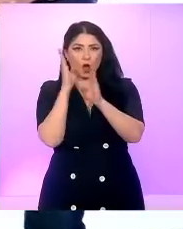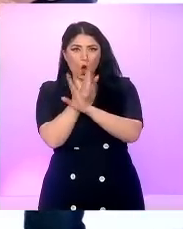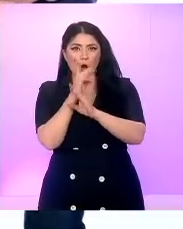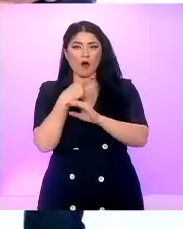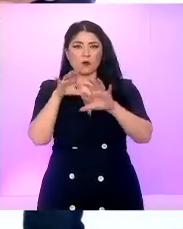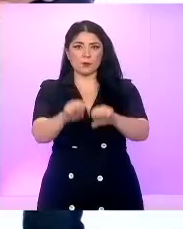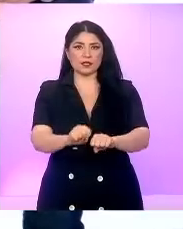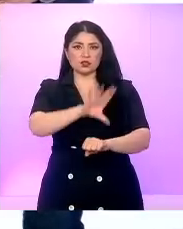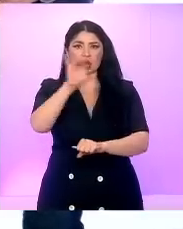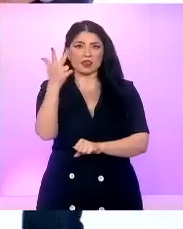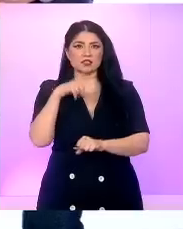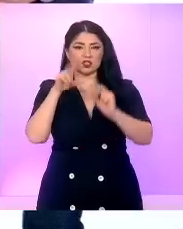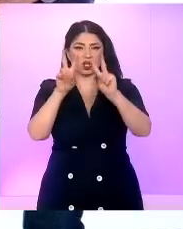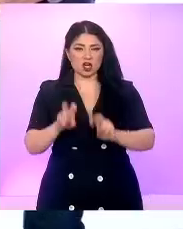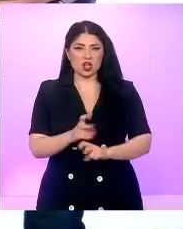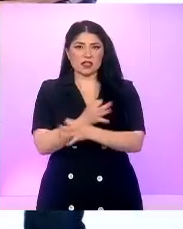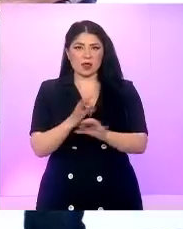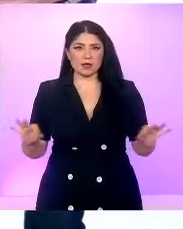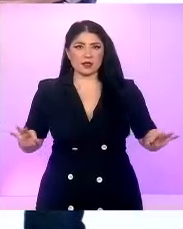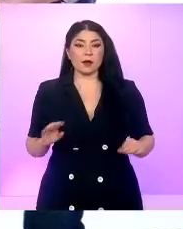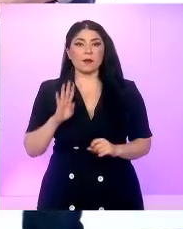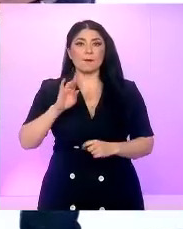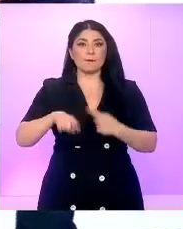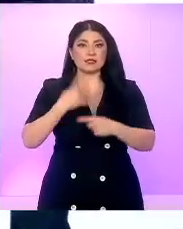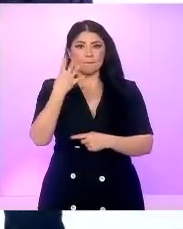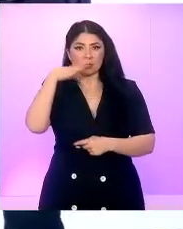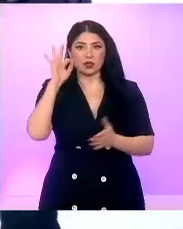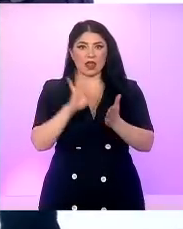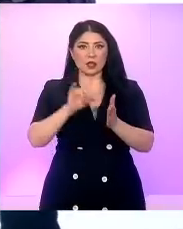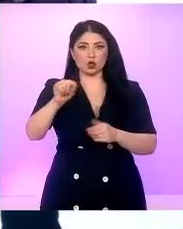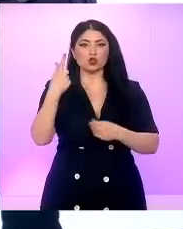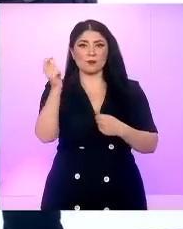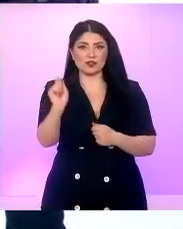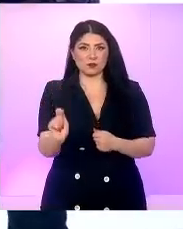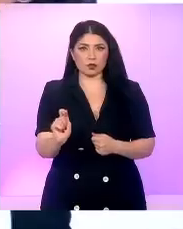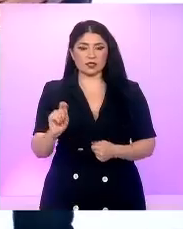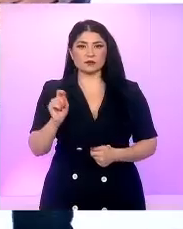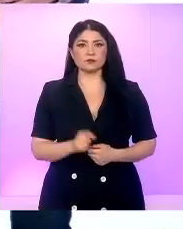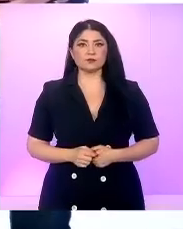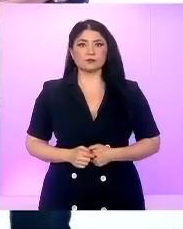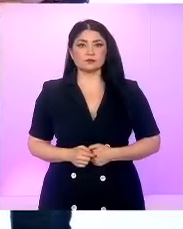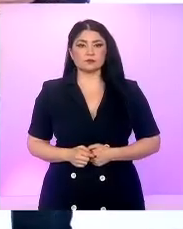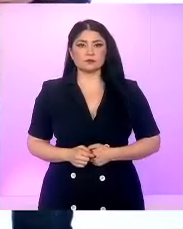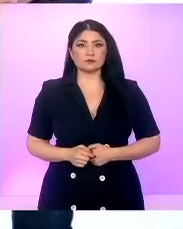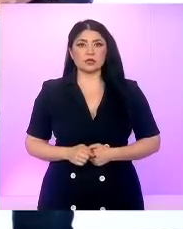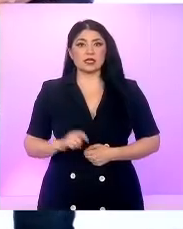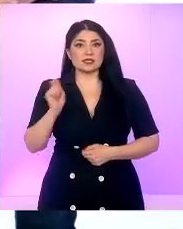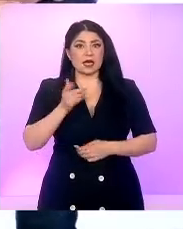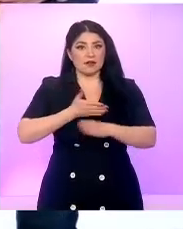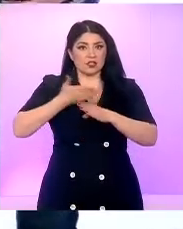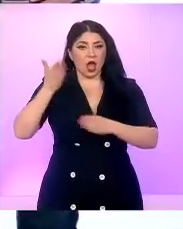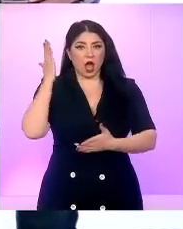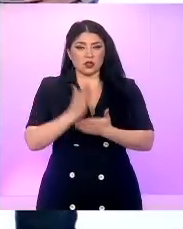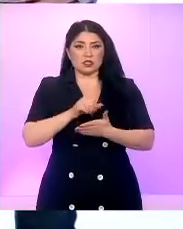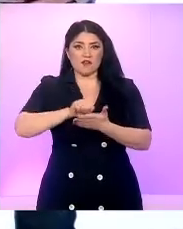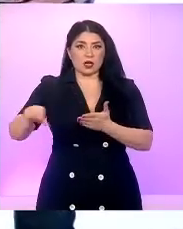iar ceilalți trei sunt cercetați în libertate. Peste doar 4 zile, pe 27 februarie, țara vecină a decis să